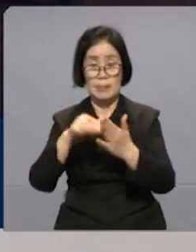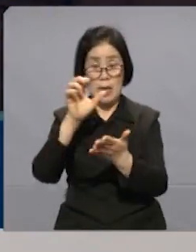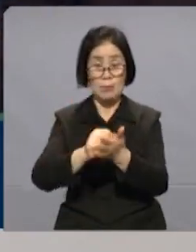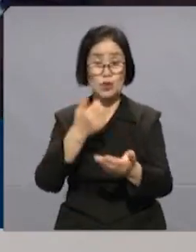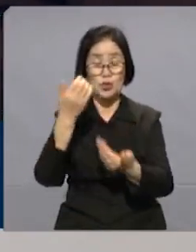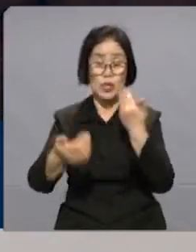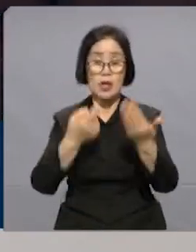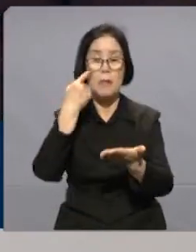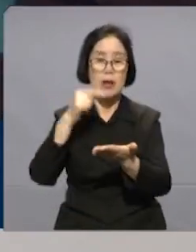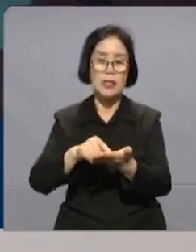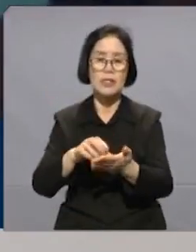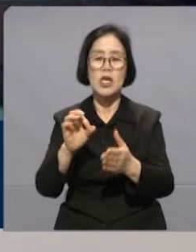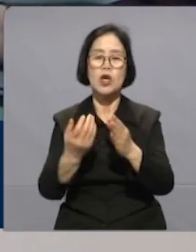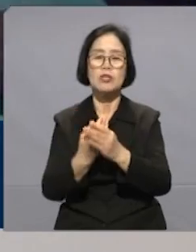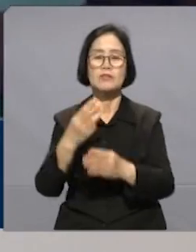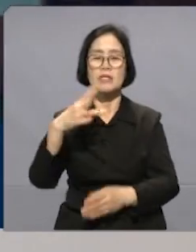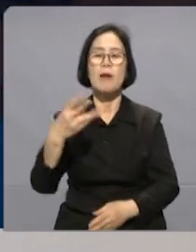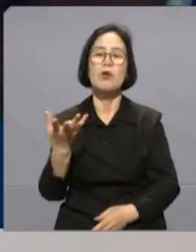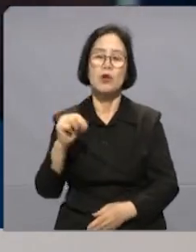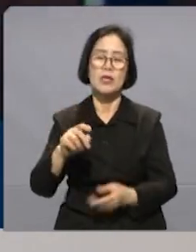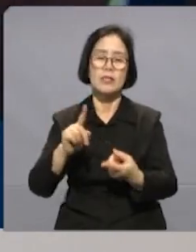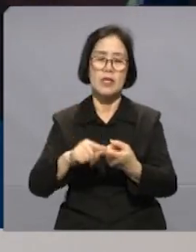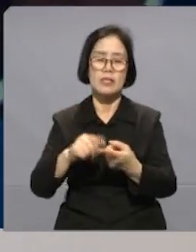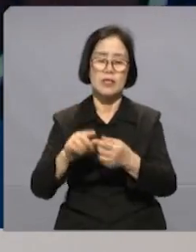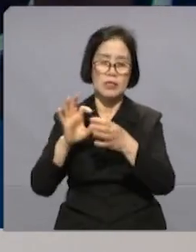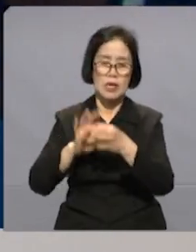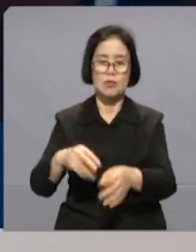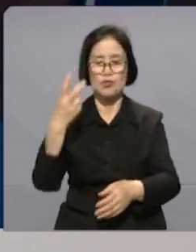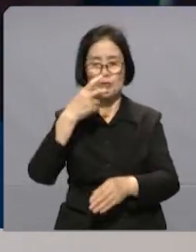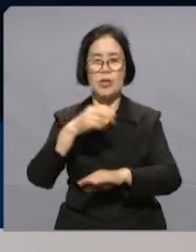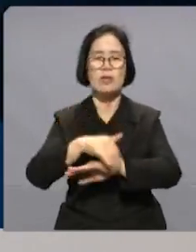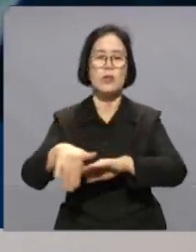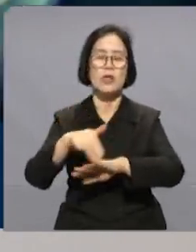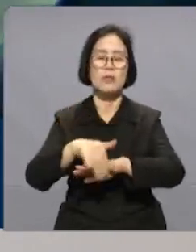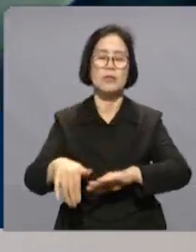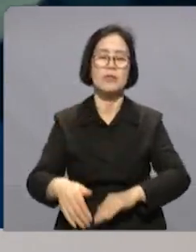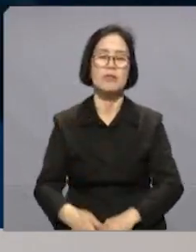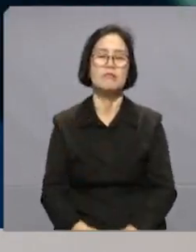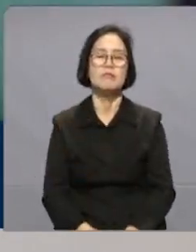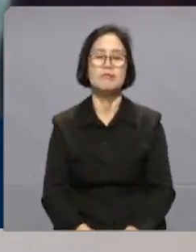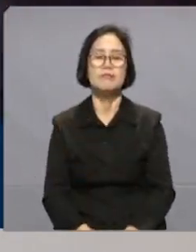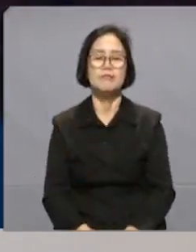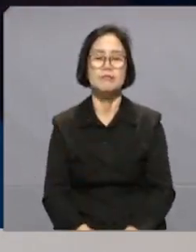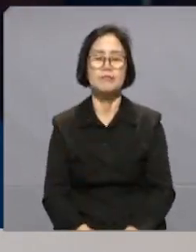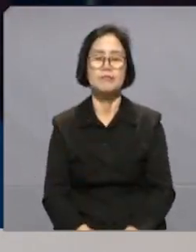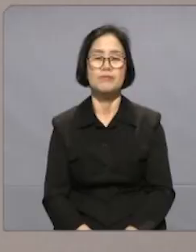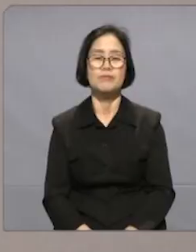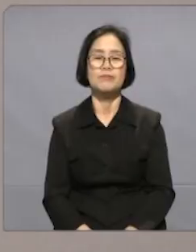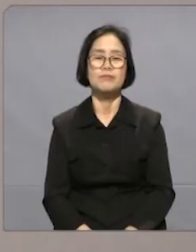압수수색에서 발견된 현금 3억 원에 대해선 계속 수사할 방침입니다. 이상호 기자입니다.